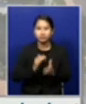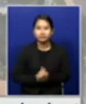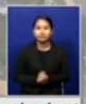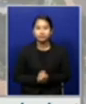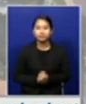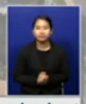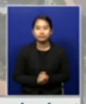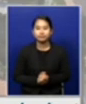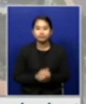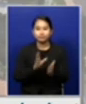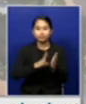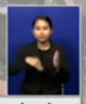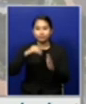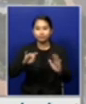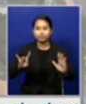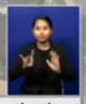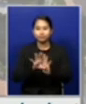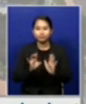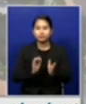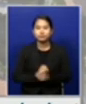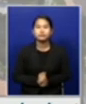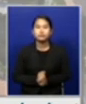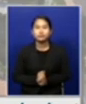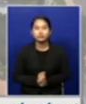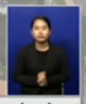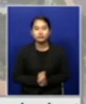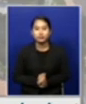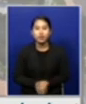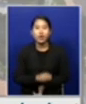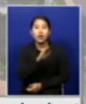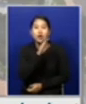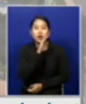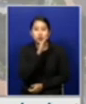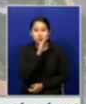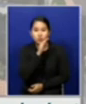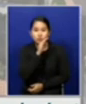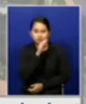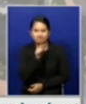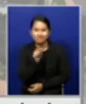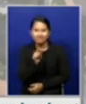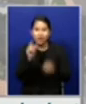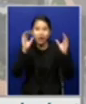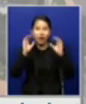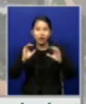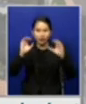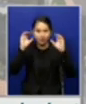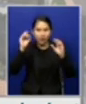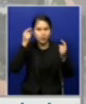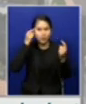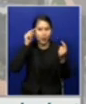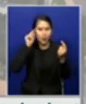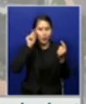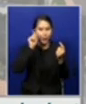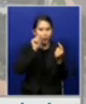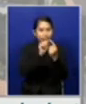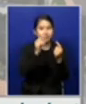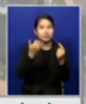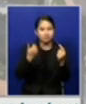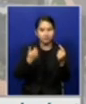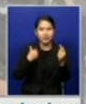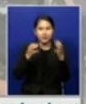ายนะครับหากท่านเป็นรัฐบาลที่มีวิสัยทัศน์ท่านต้องกล้าหา